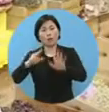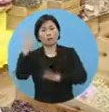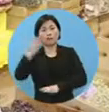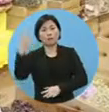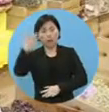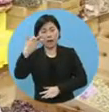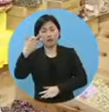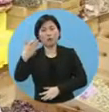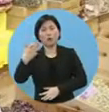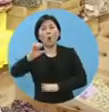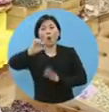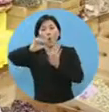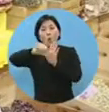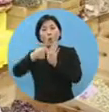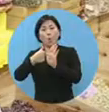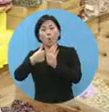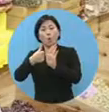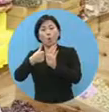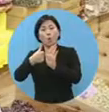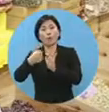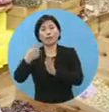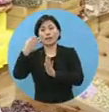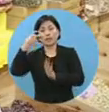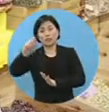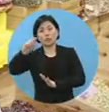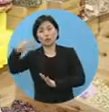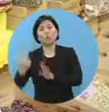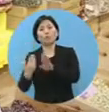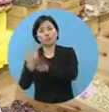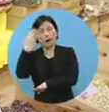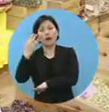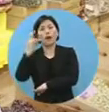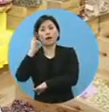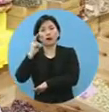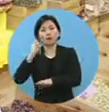오는 2018년에는 510조 원이 넘을 것으로 예상됩니다.